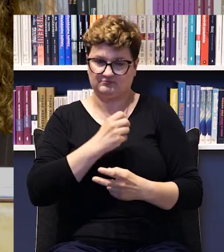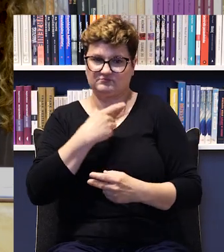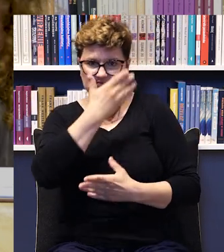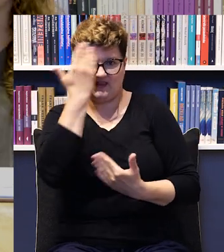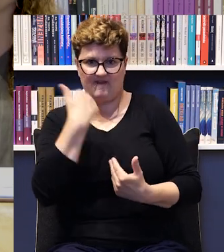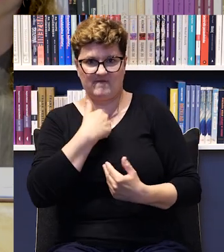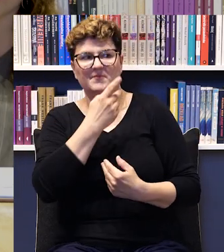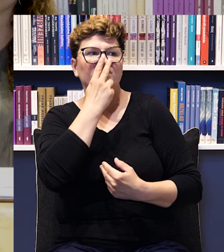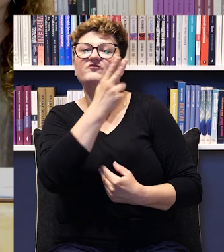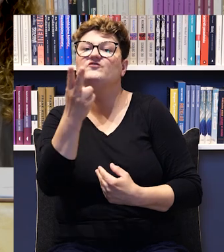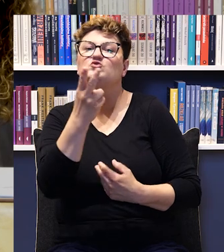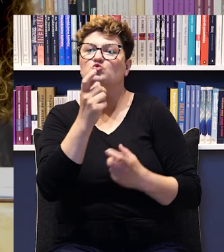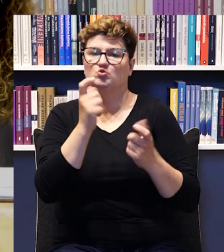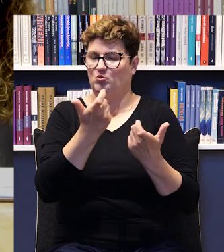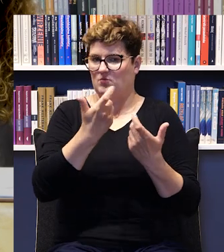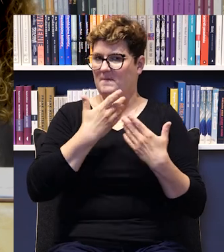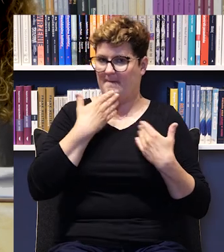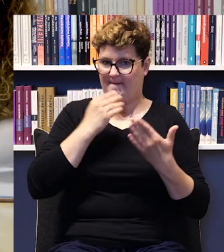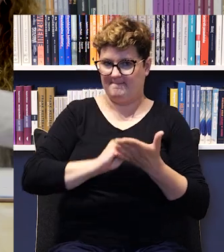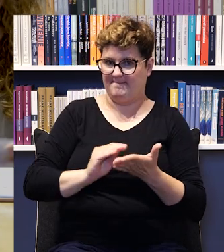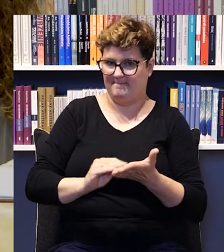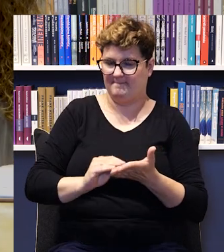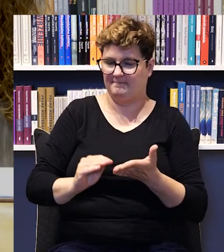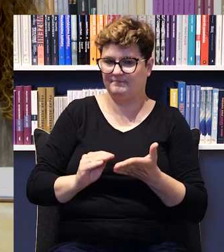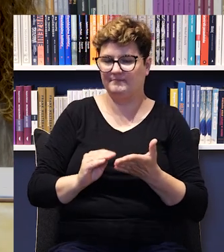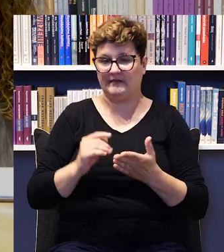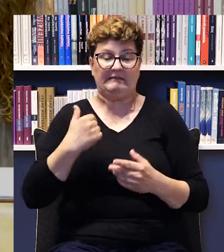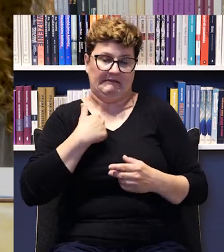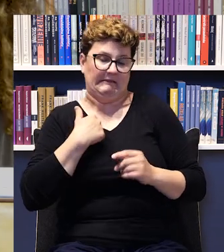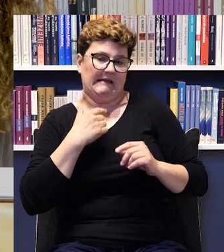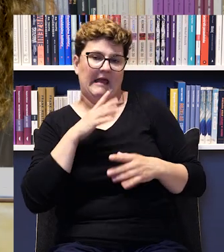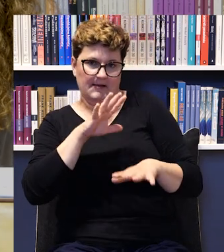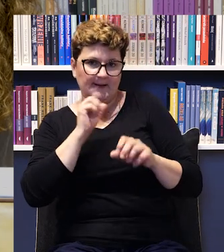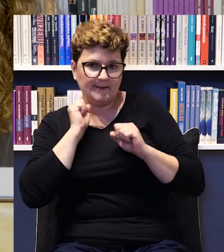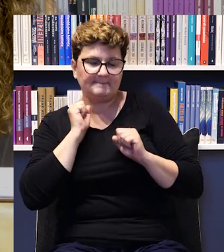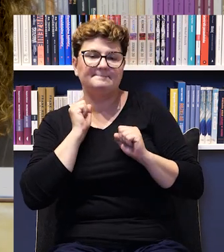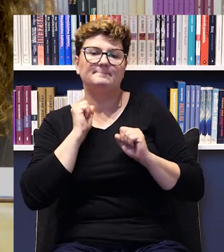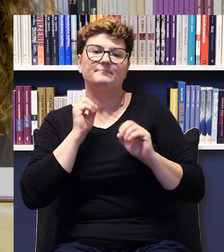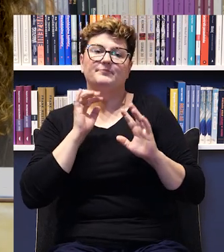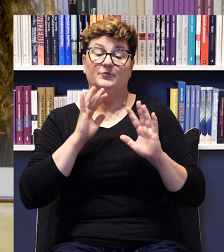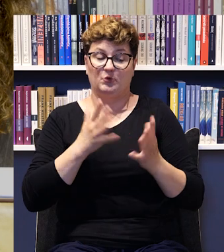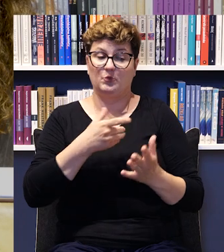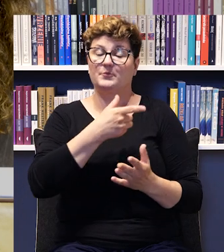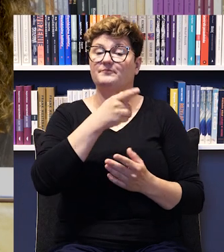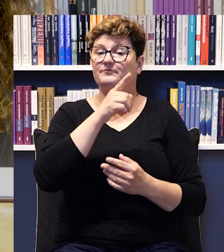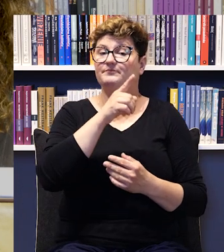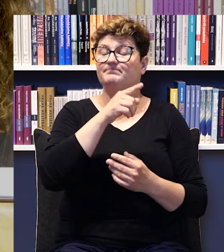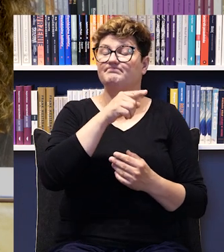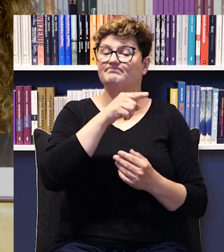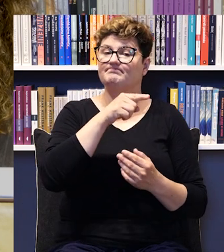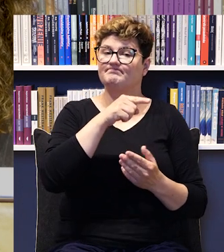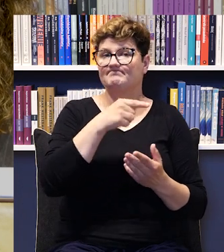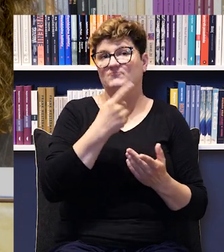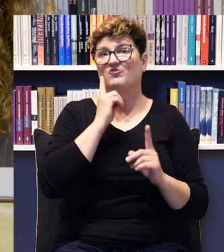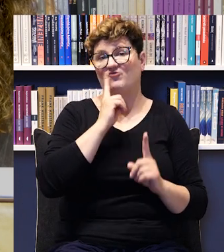Tak. I to jest trochę, znaczy jakby ja to widzę w ten sposób, że ostatecznie,